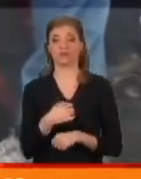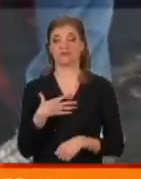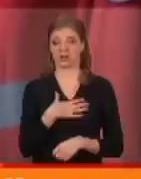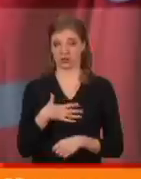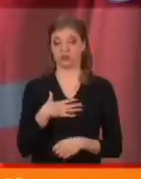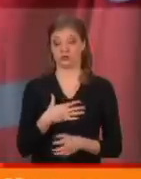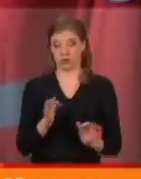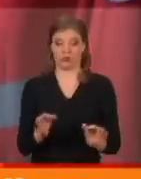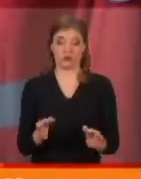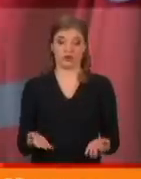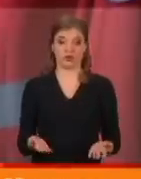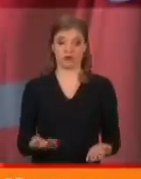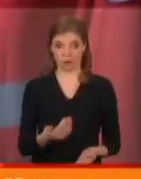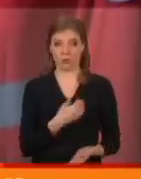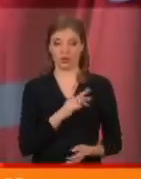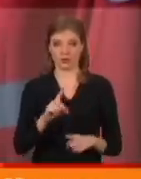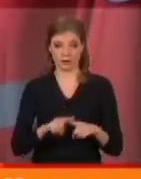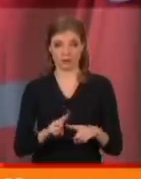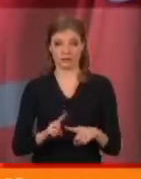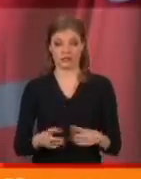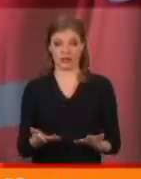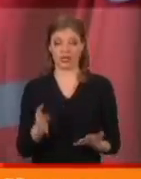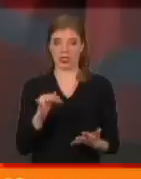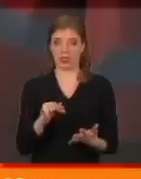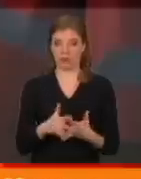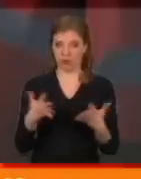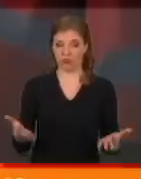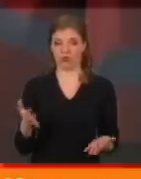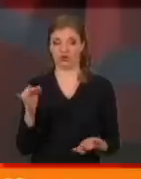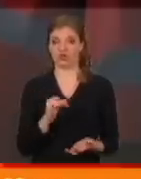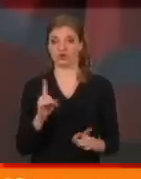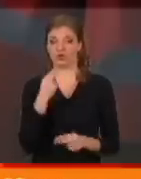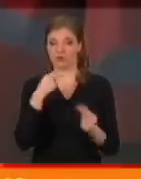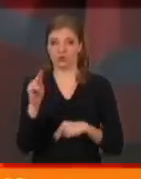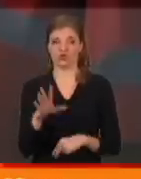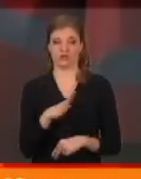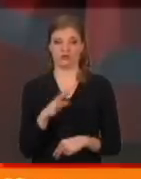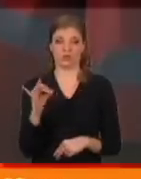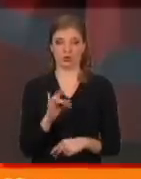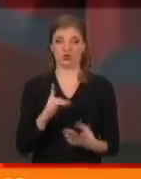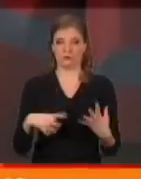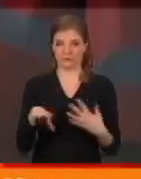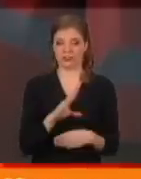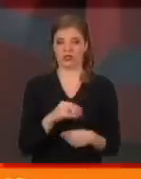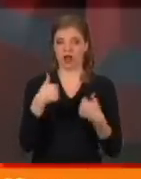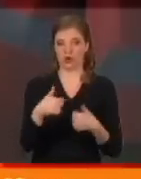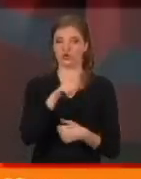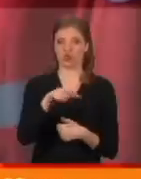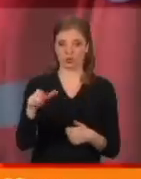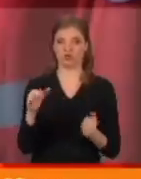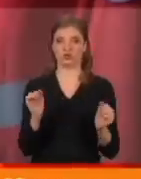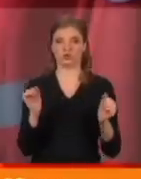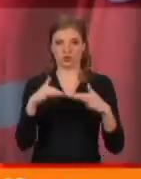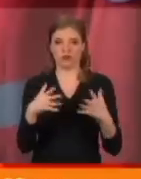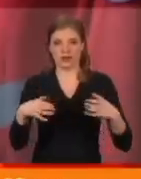Разочарование, конечно, хотелось бы побыстрее и побольше, и чтобы лучше было, и чтобы все хорошие люди